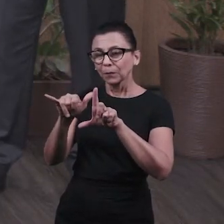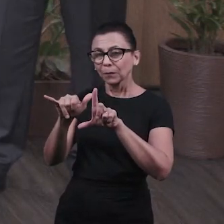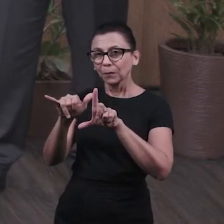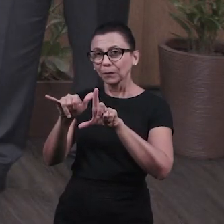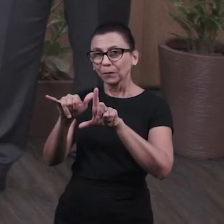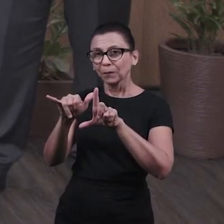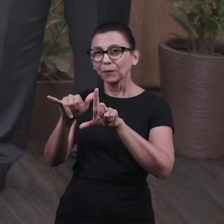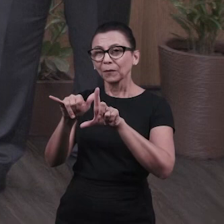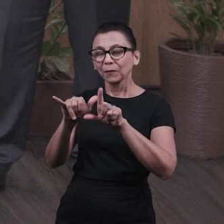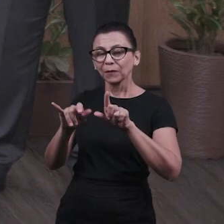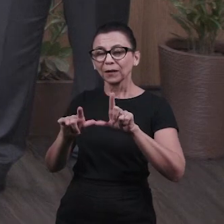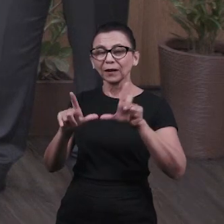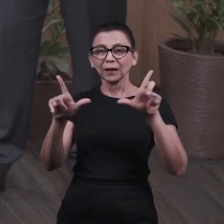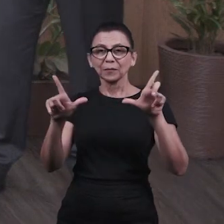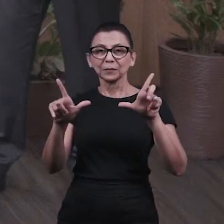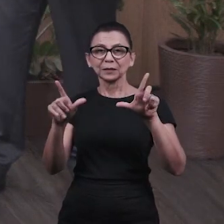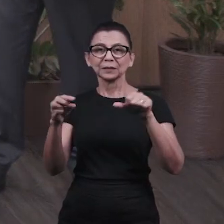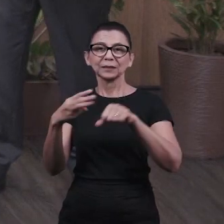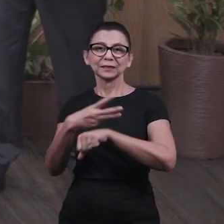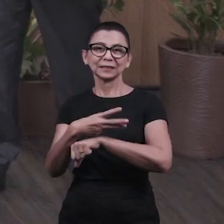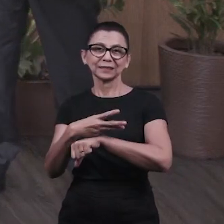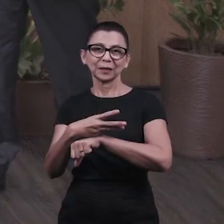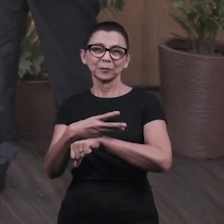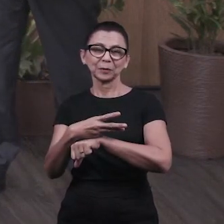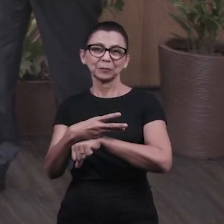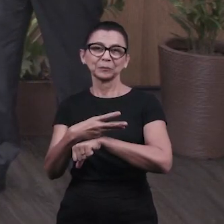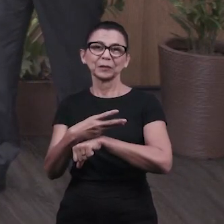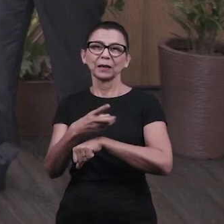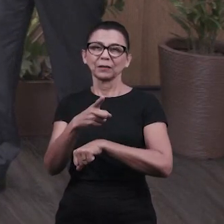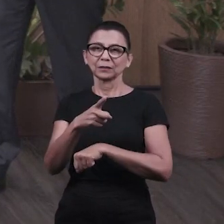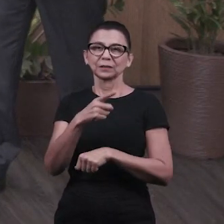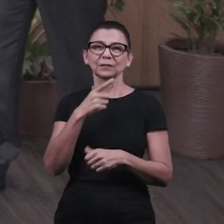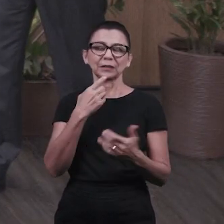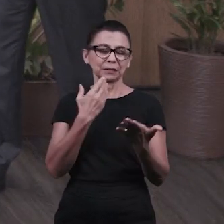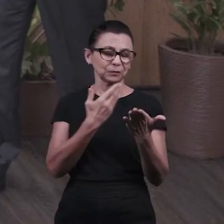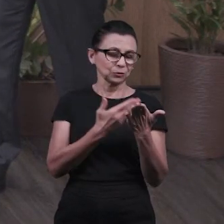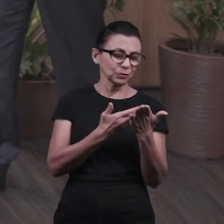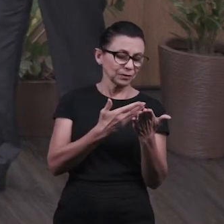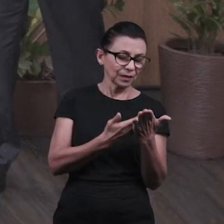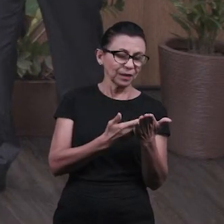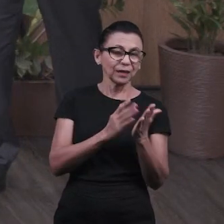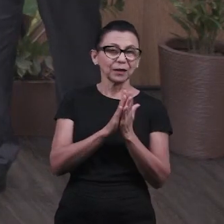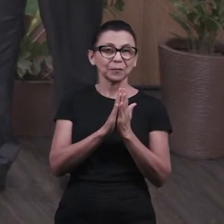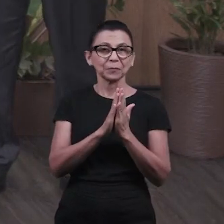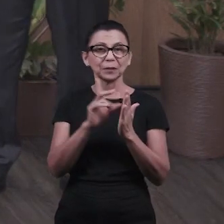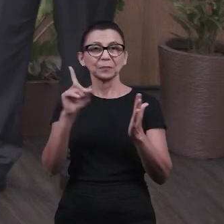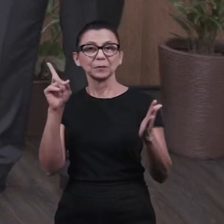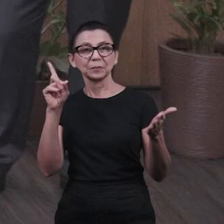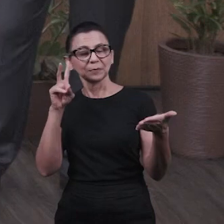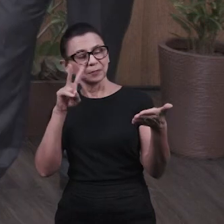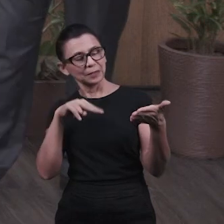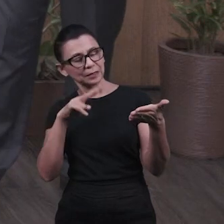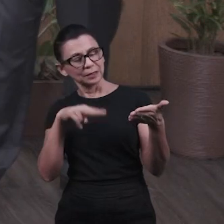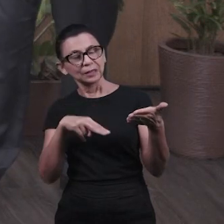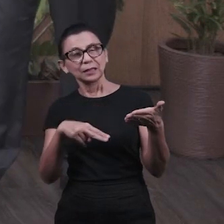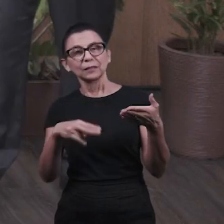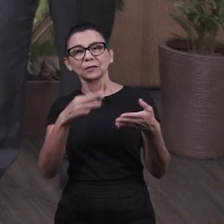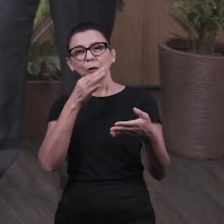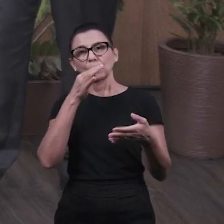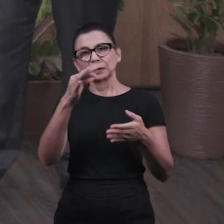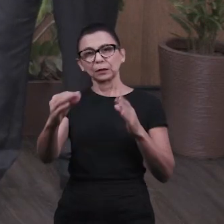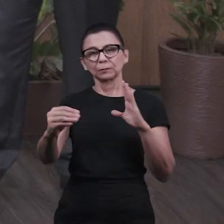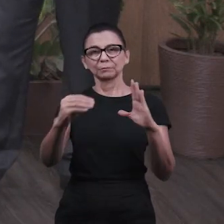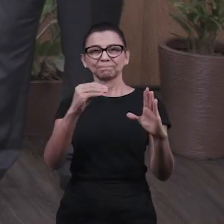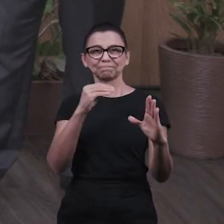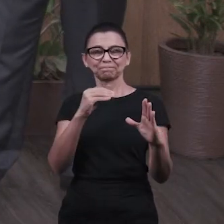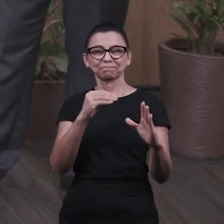allez vers un numéro WhatsApp. Vous allez voir la question, le sujet. Vous allez étudier, prier, lire la parole et envoyer votre